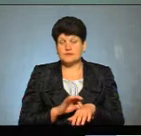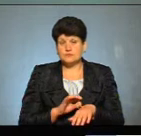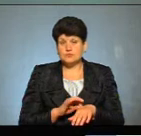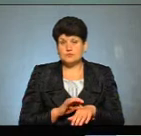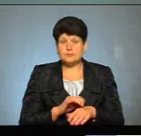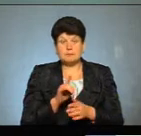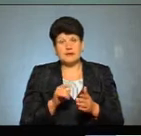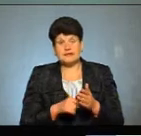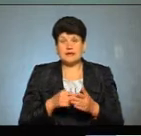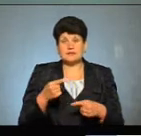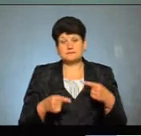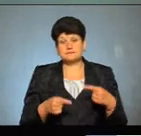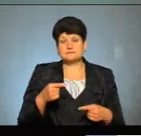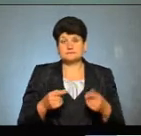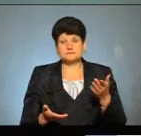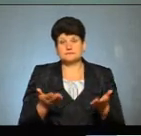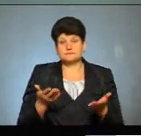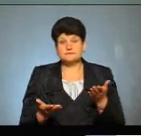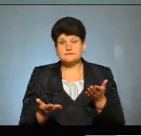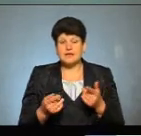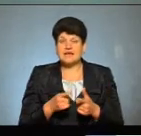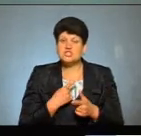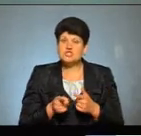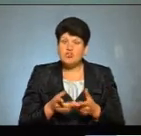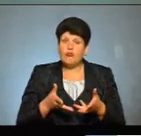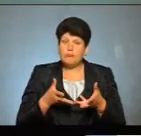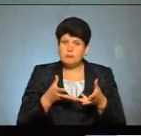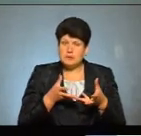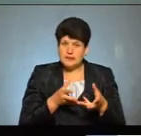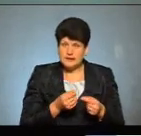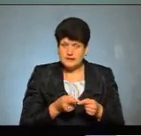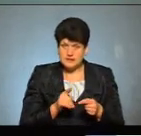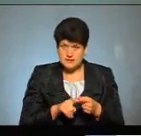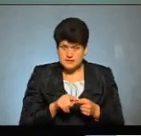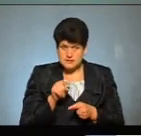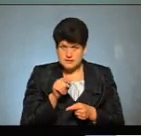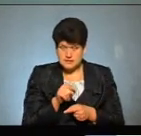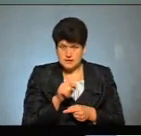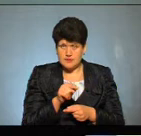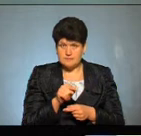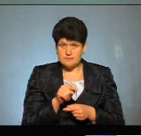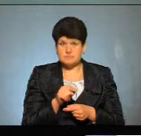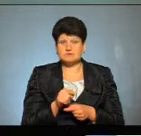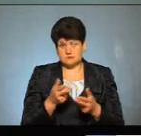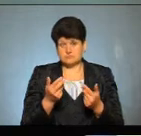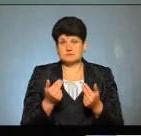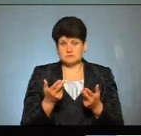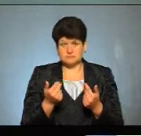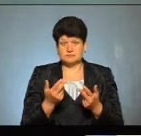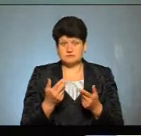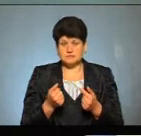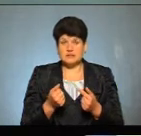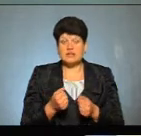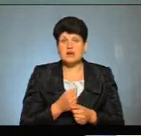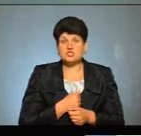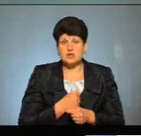так, питання дискусійне. Чи вплине це на перебіг епідемії? Безумовно, тому що, на